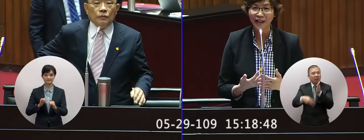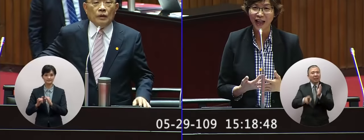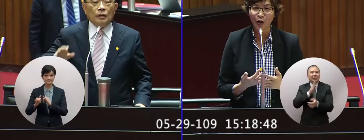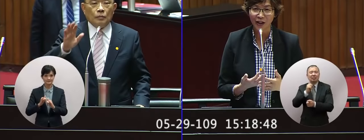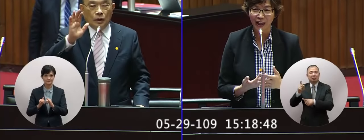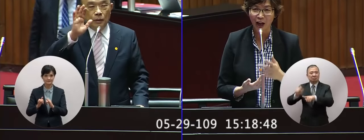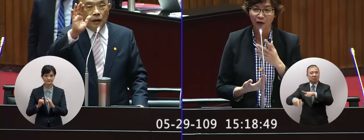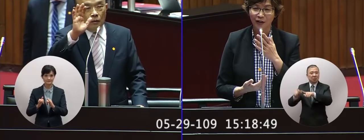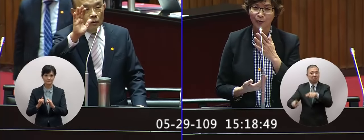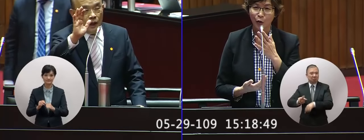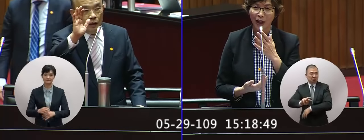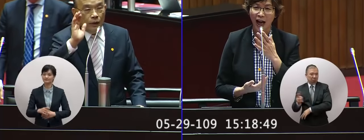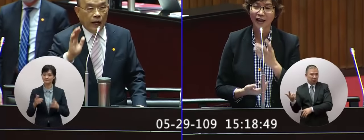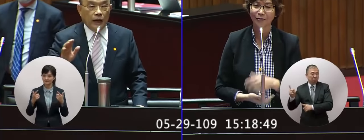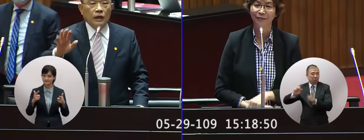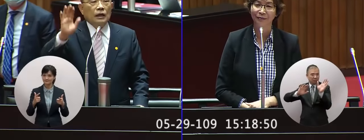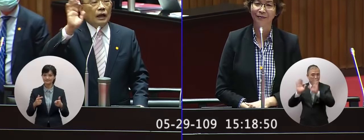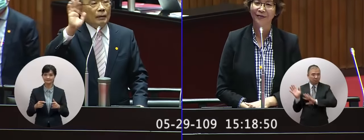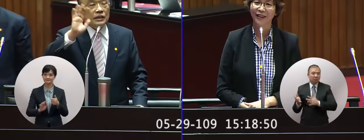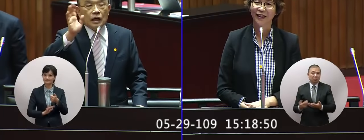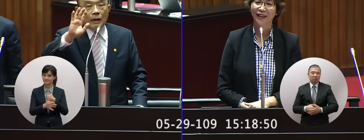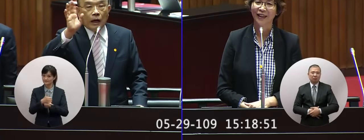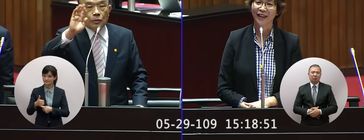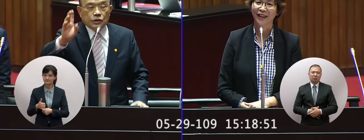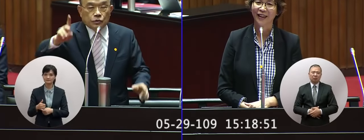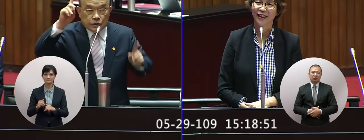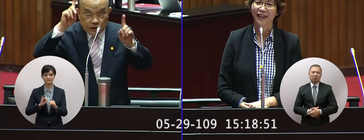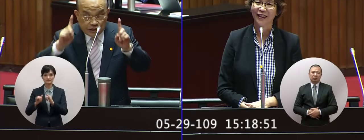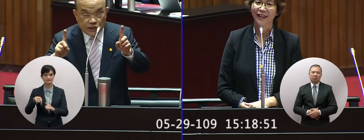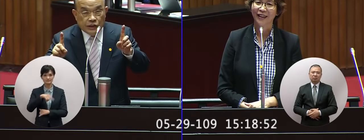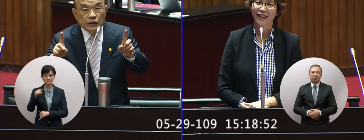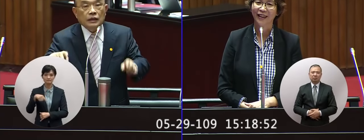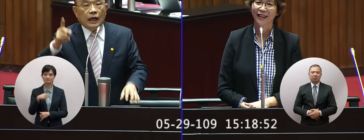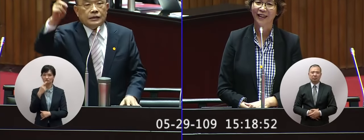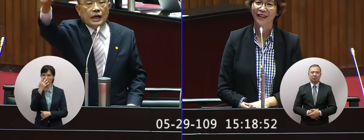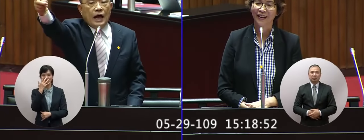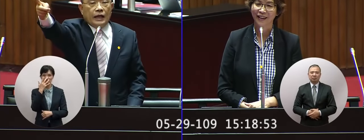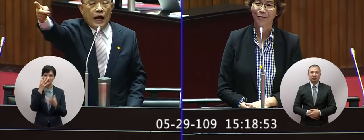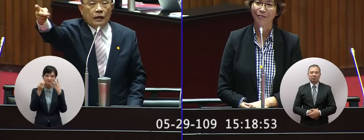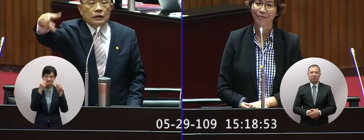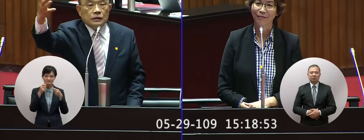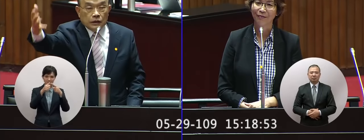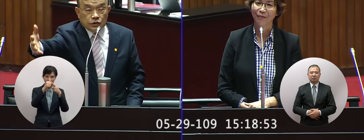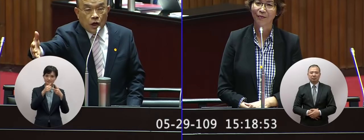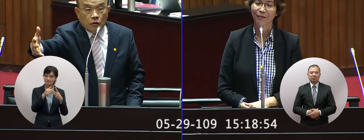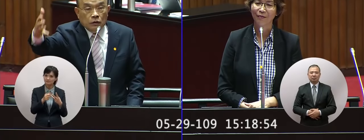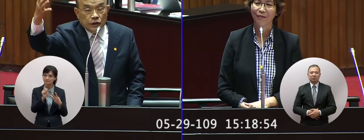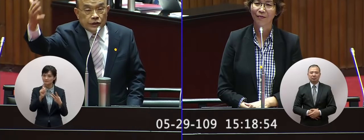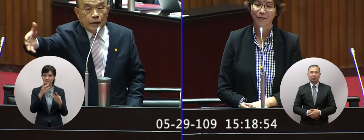所以6月7号是要不管他， 老百姓根本搞不清楚几级，但现在你看，